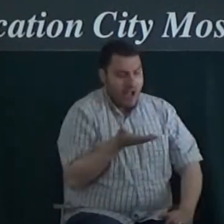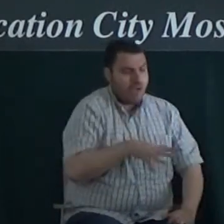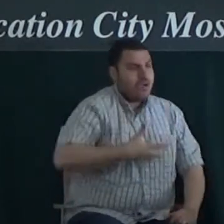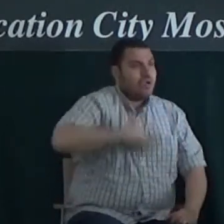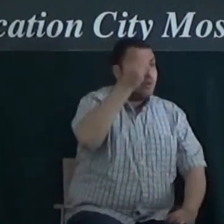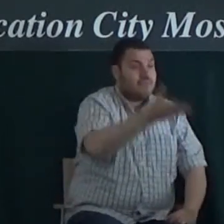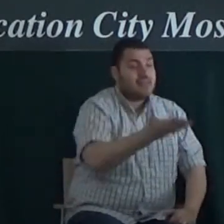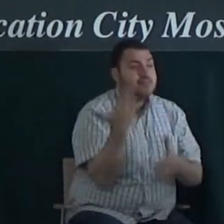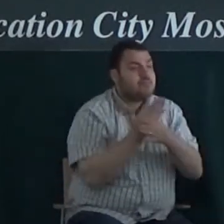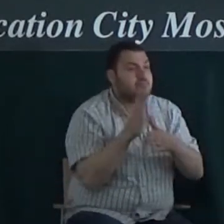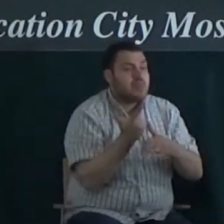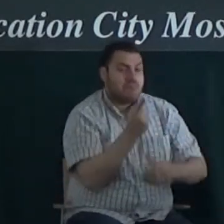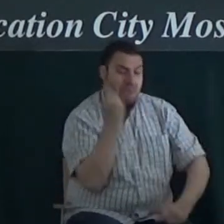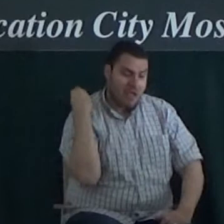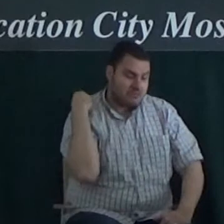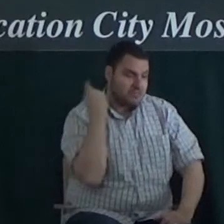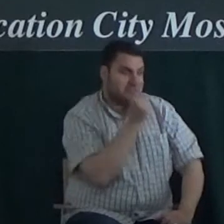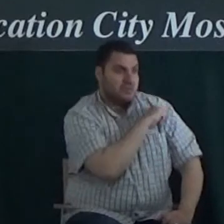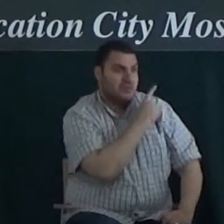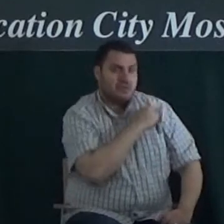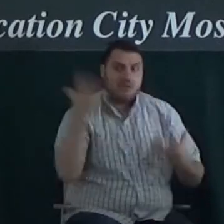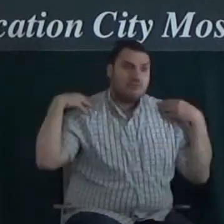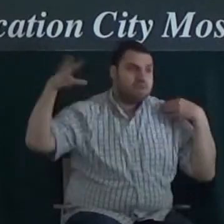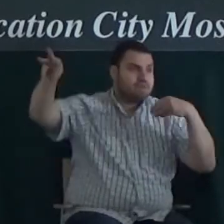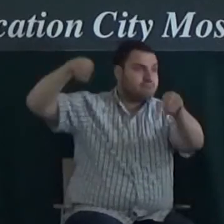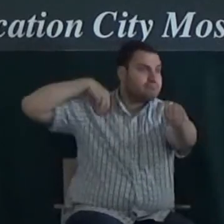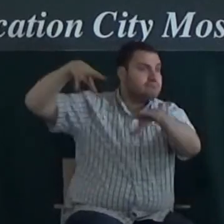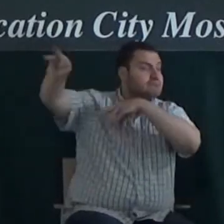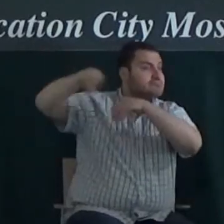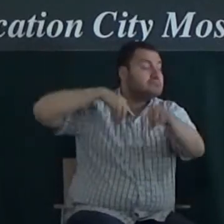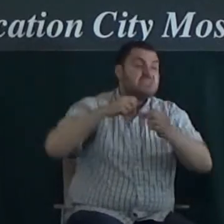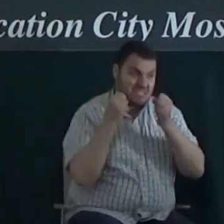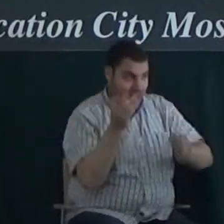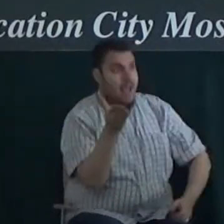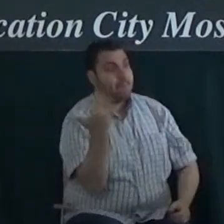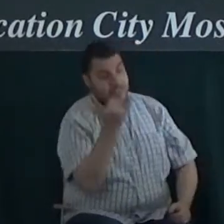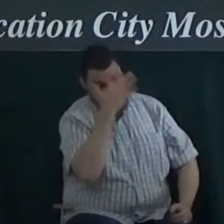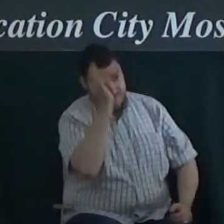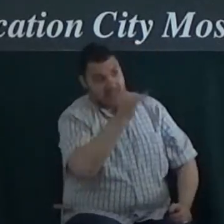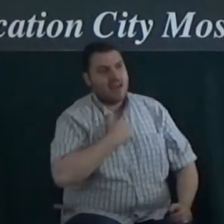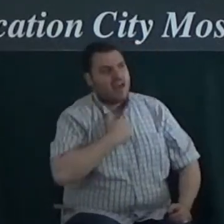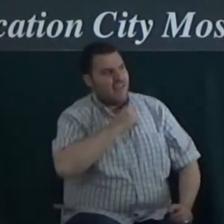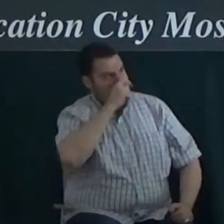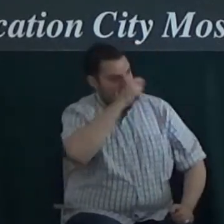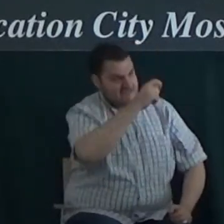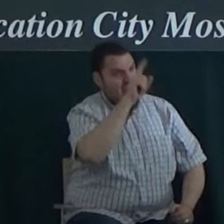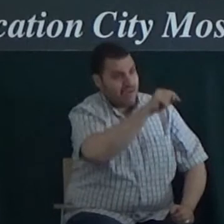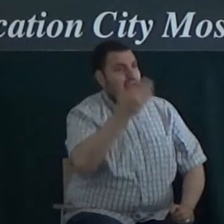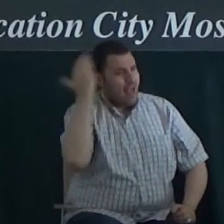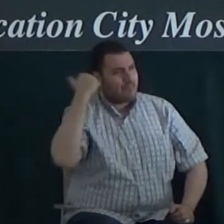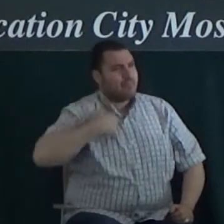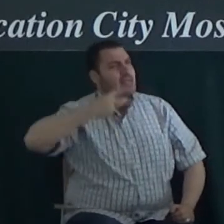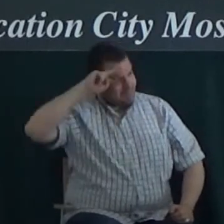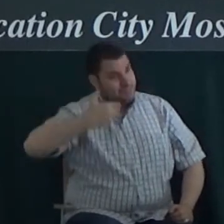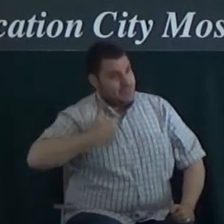قال: بالحسنات والسيئات. فمن كان عنده مظلمة لأخيه أو مالاً أو أرضاً اقتطعها أو غيرها